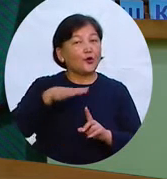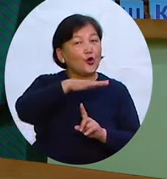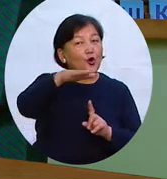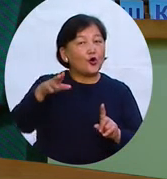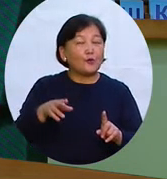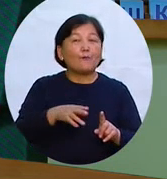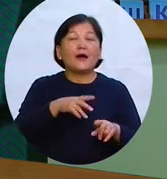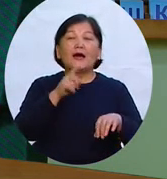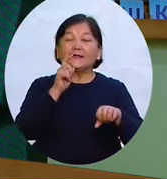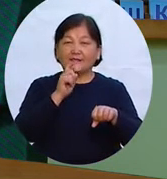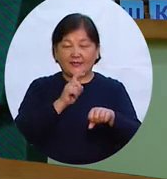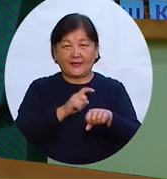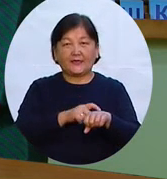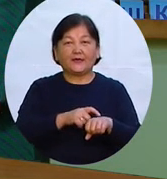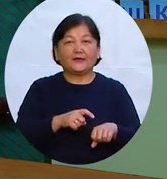цагийг